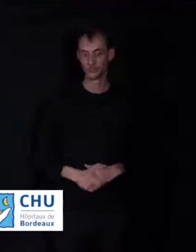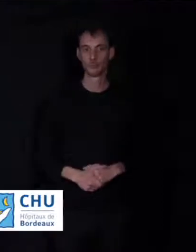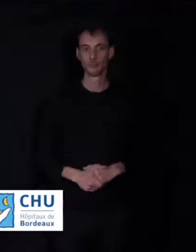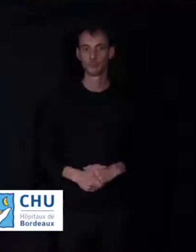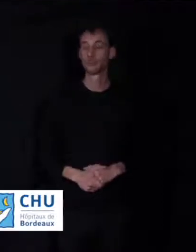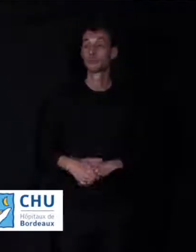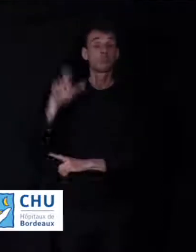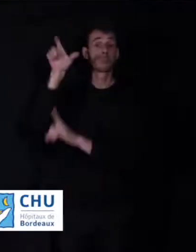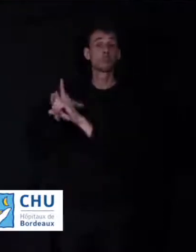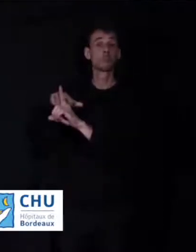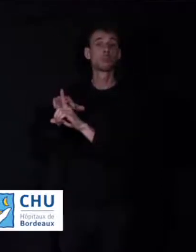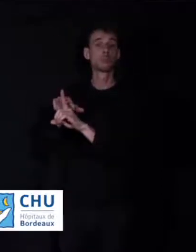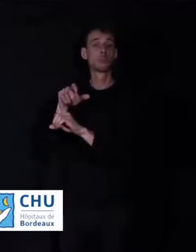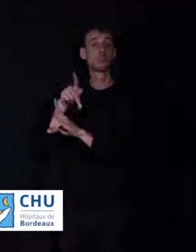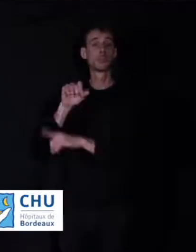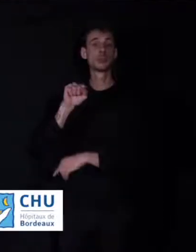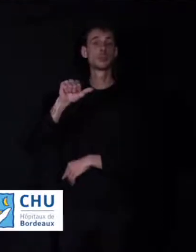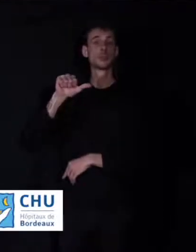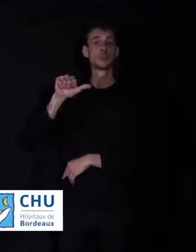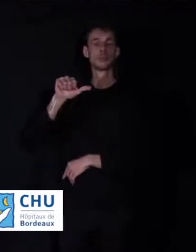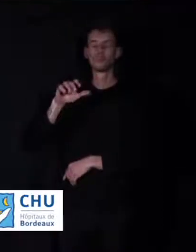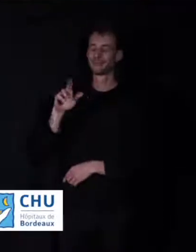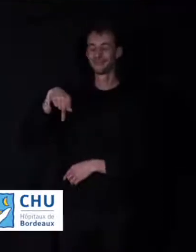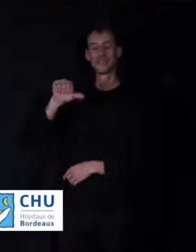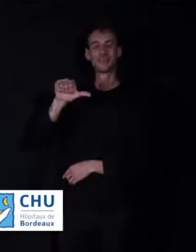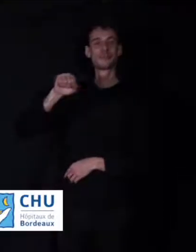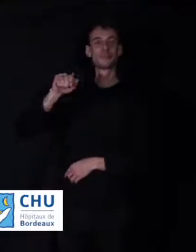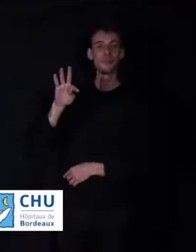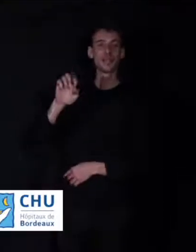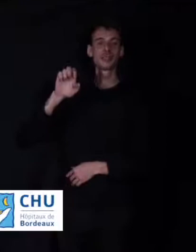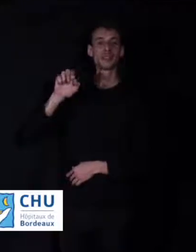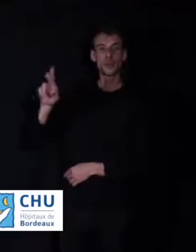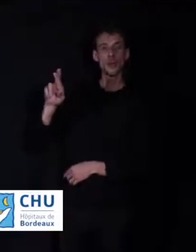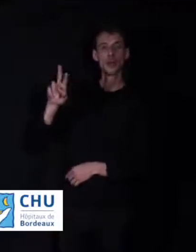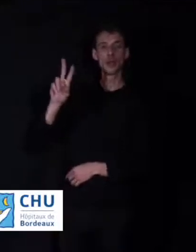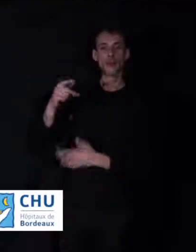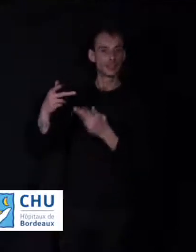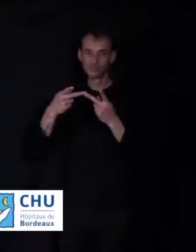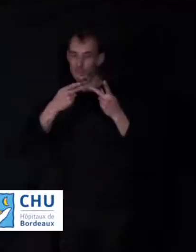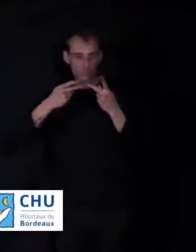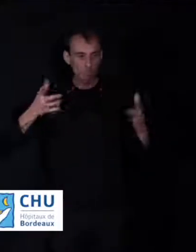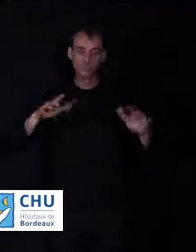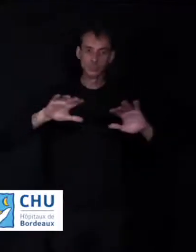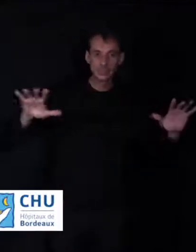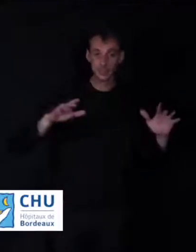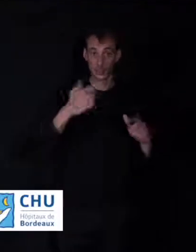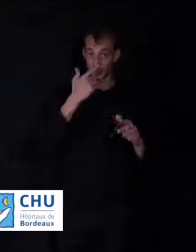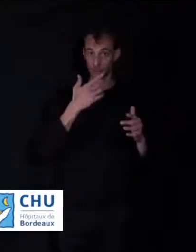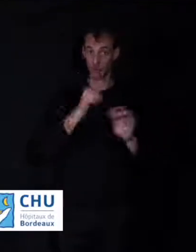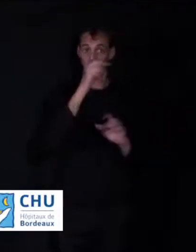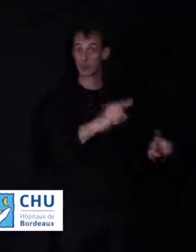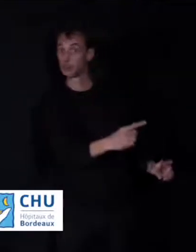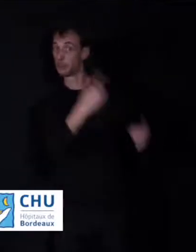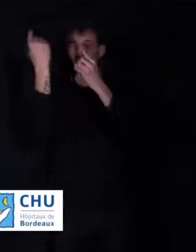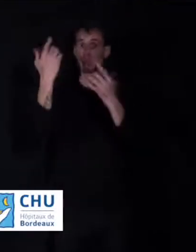ont été taxés à l'époque de ce que l'on pourrait appeler actuellement le premier Big Pharma Gate, où l'on a vu un